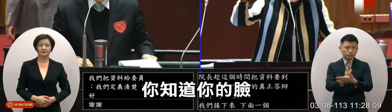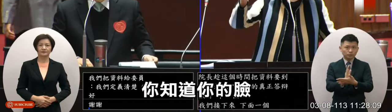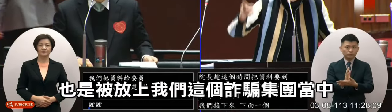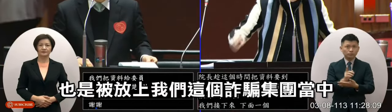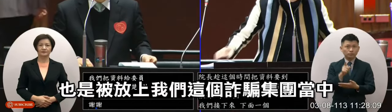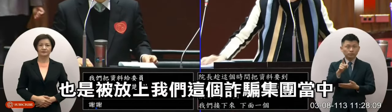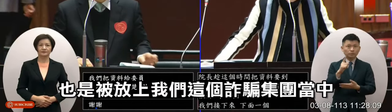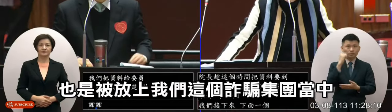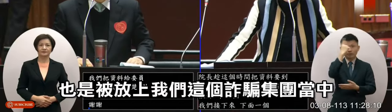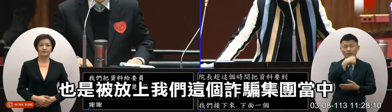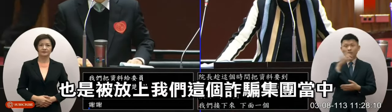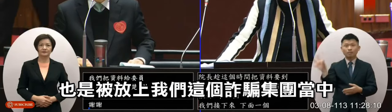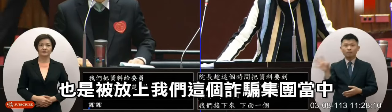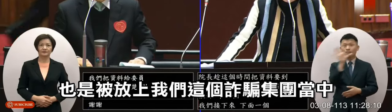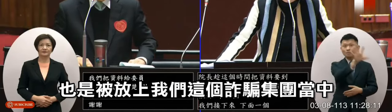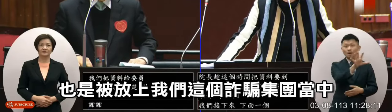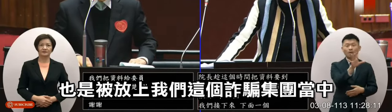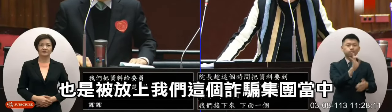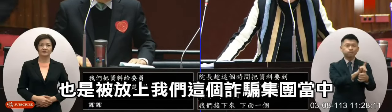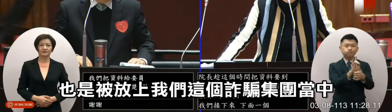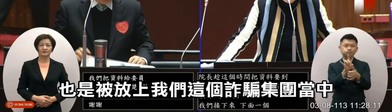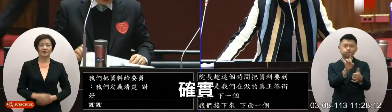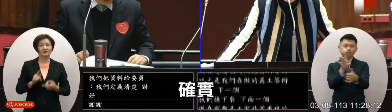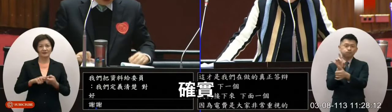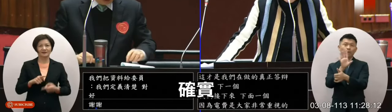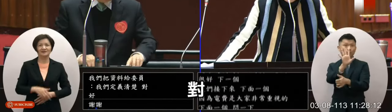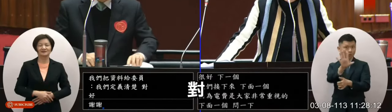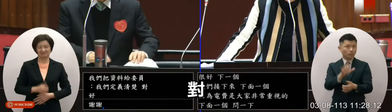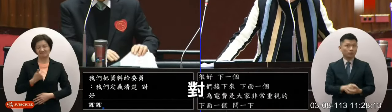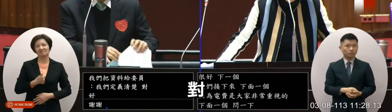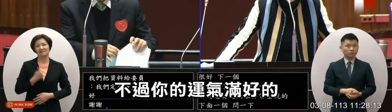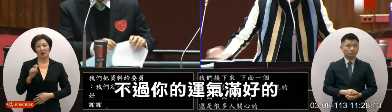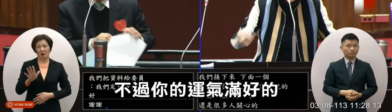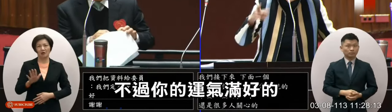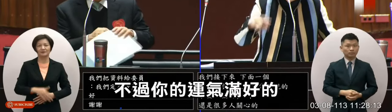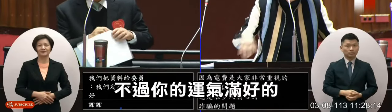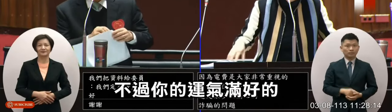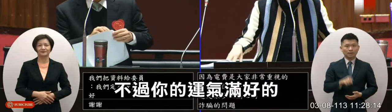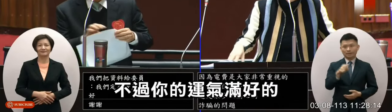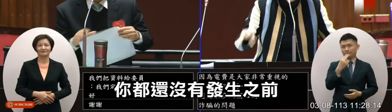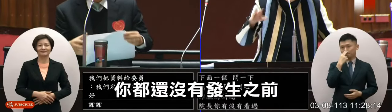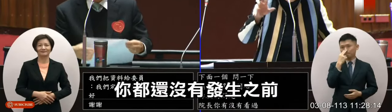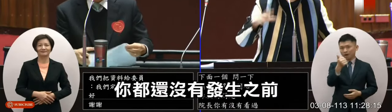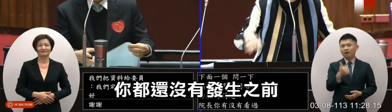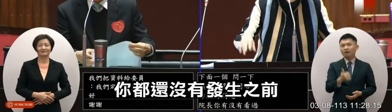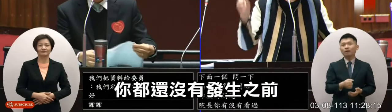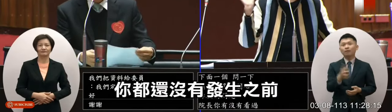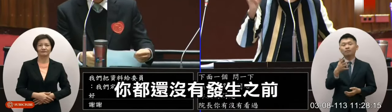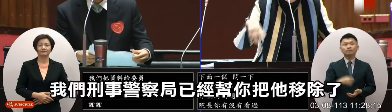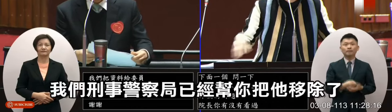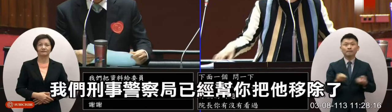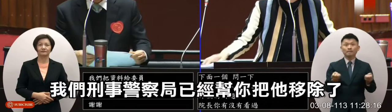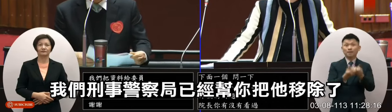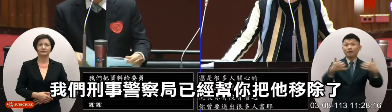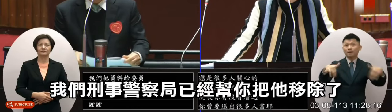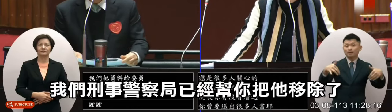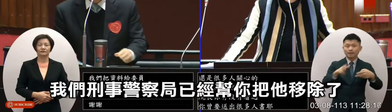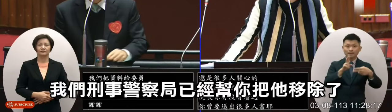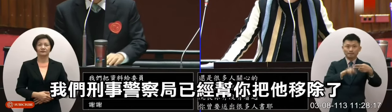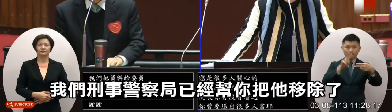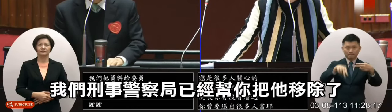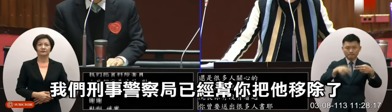你的脸也是被放上我们这个诈骗集团当中了， 确实。 对，不过你的运气蛮好的，你都还没有发生之前，我们刑事警